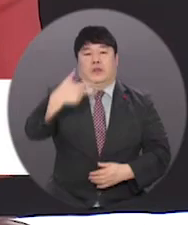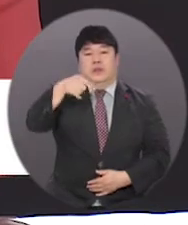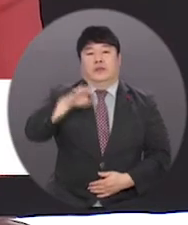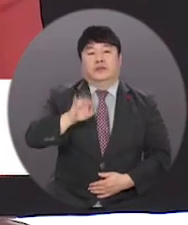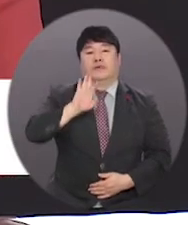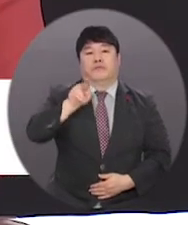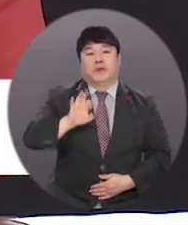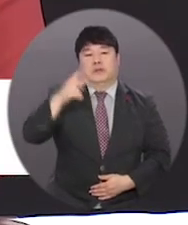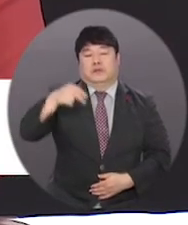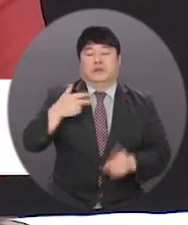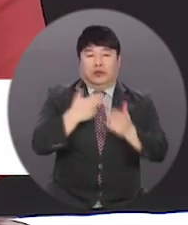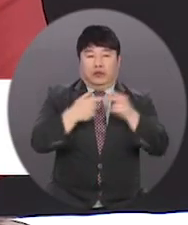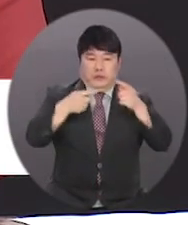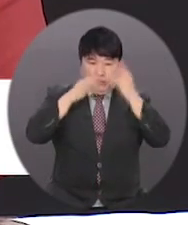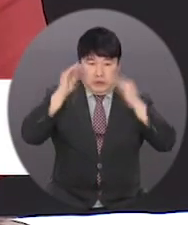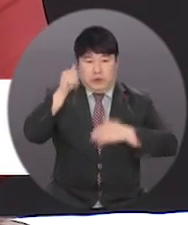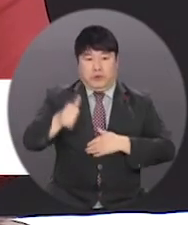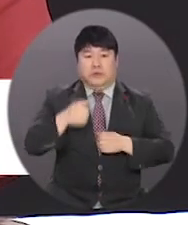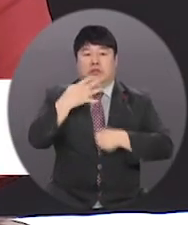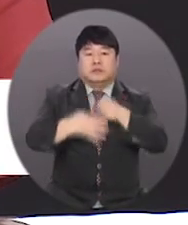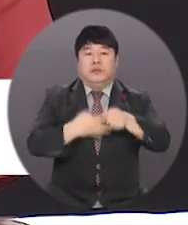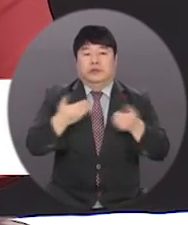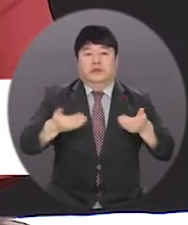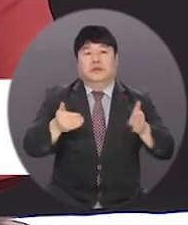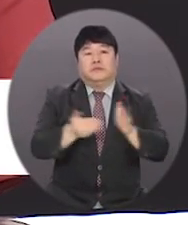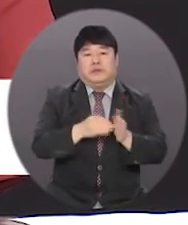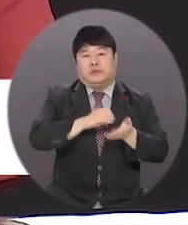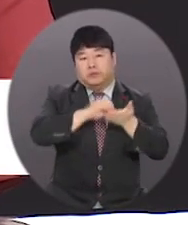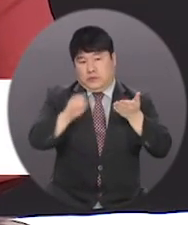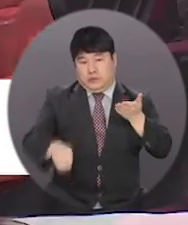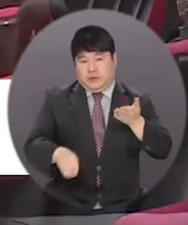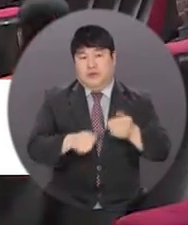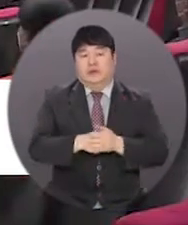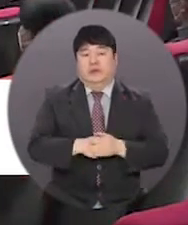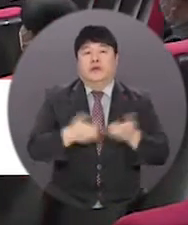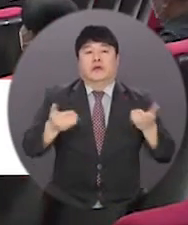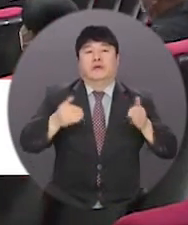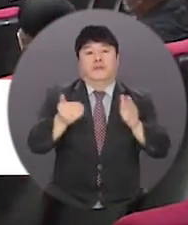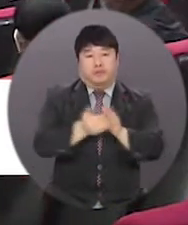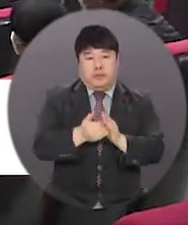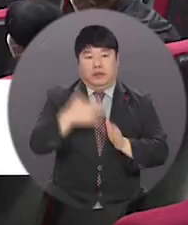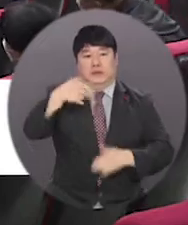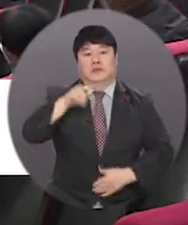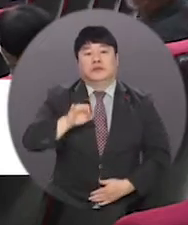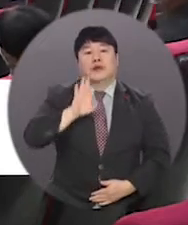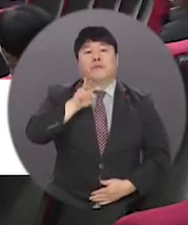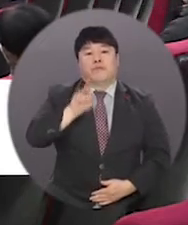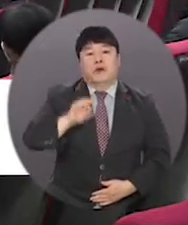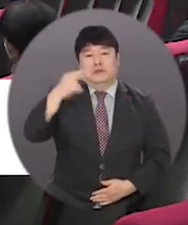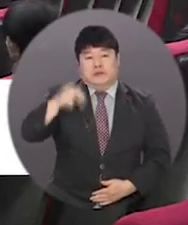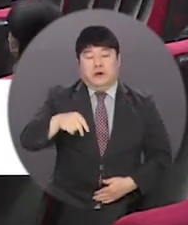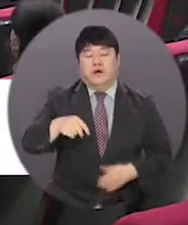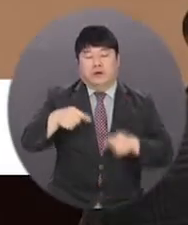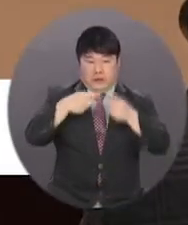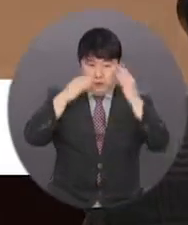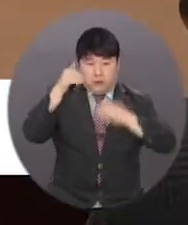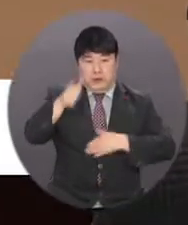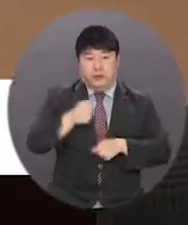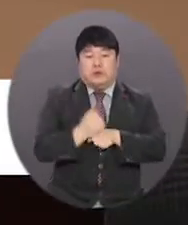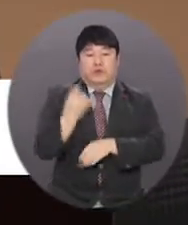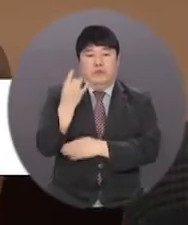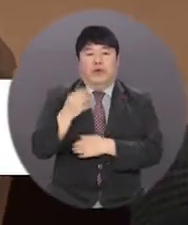정병석 전남대학교 총장이 4년 임기를 마치고 이임했습니다. 임기를 마친 정병석 총장은